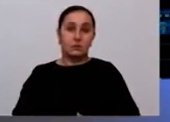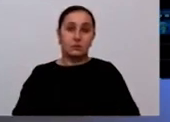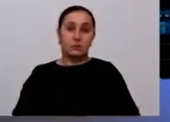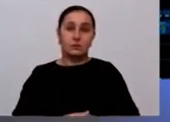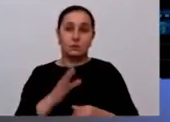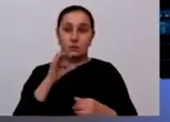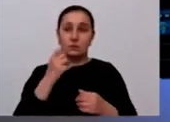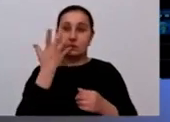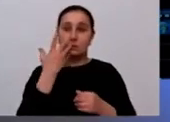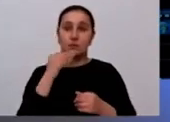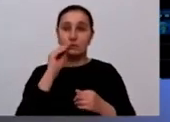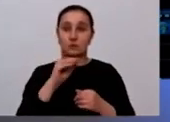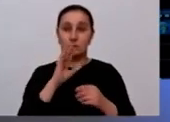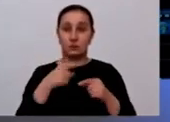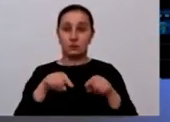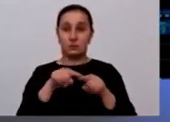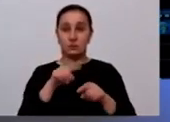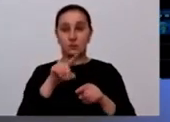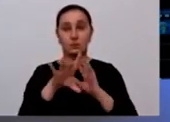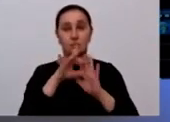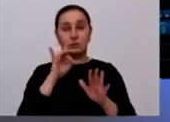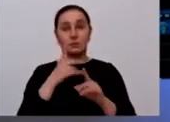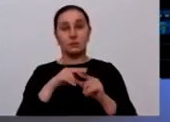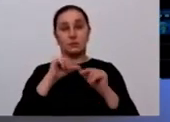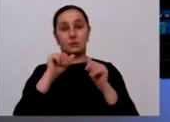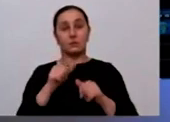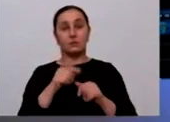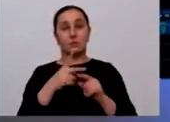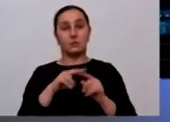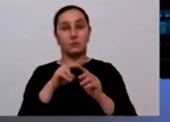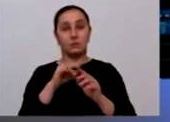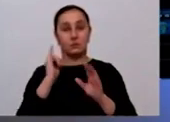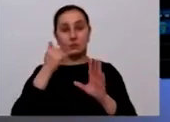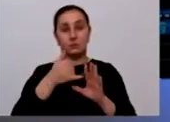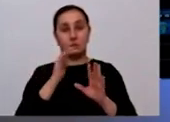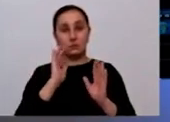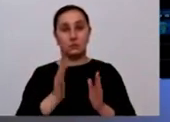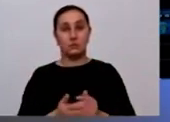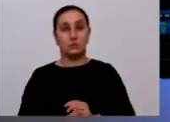bosdik va rang qo'yamiz. Shunda tanlagan figuramizga quyiladi.